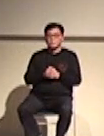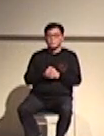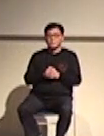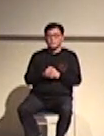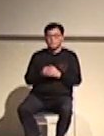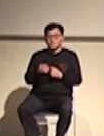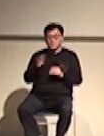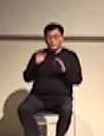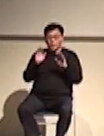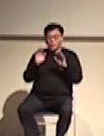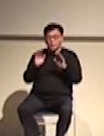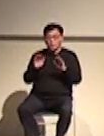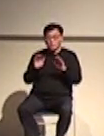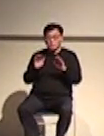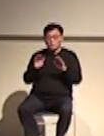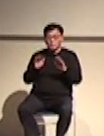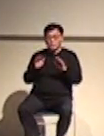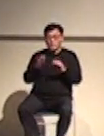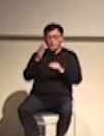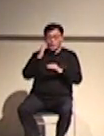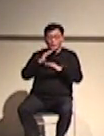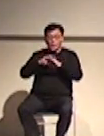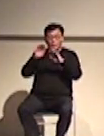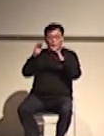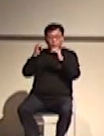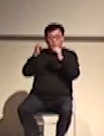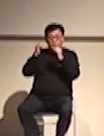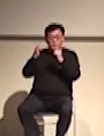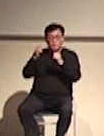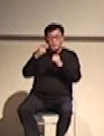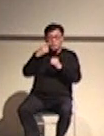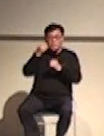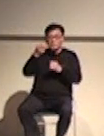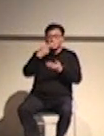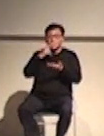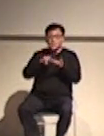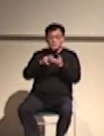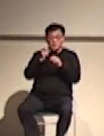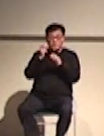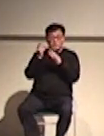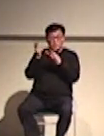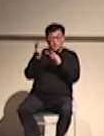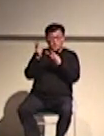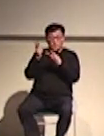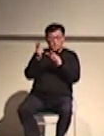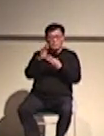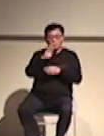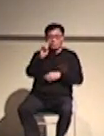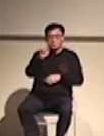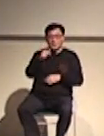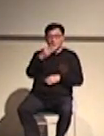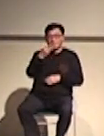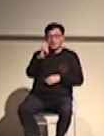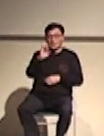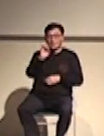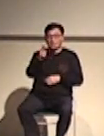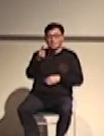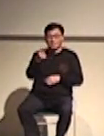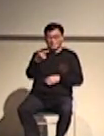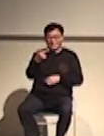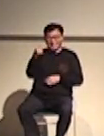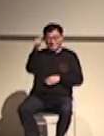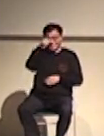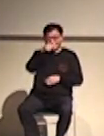네, 이번에는 하늘에 계신 어머니께 편지를 보낸 분이죠. 네. 박태현 다니엘 형제님 한번 모셔보도록 하겠습니다.